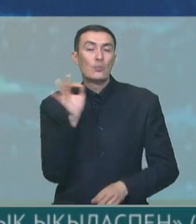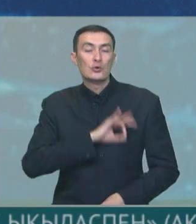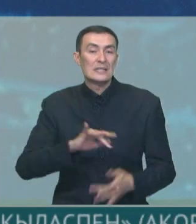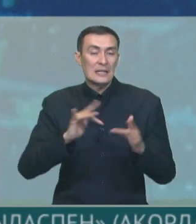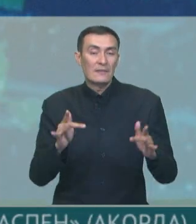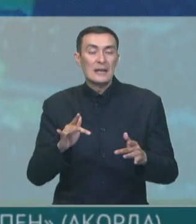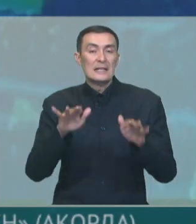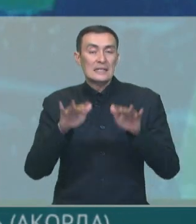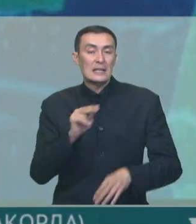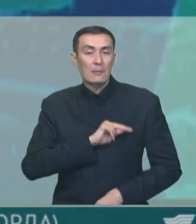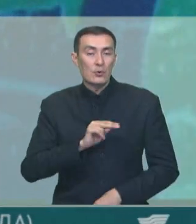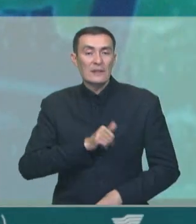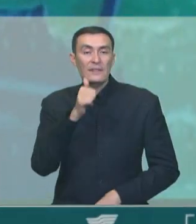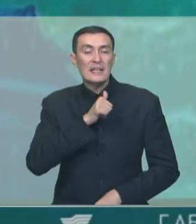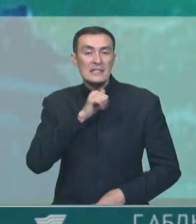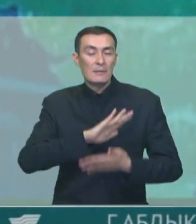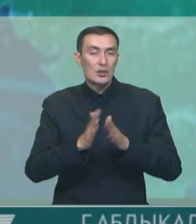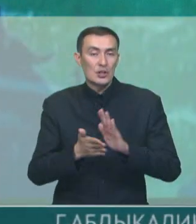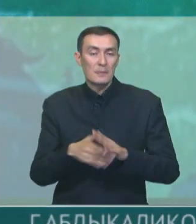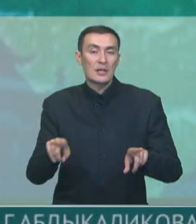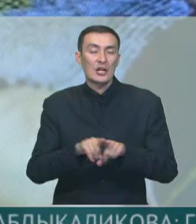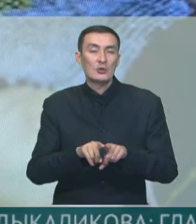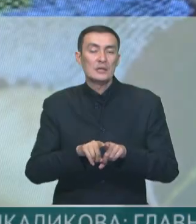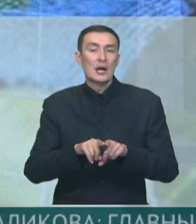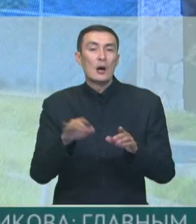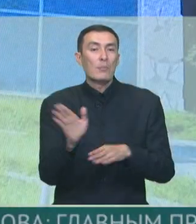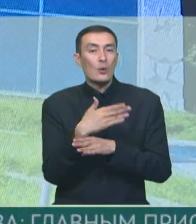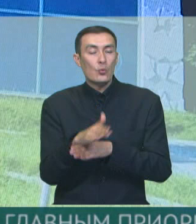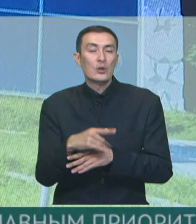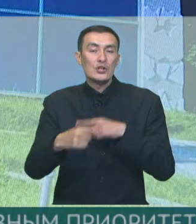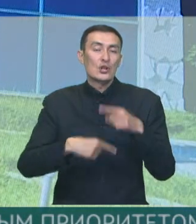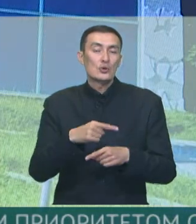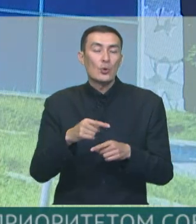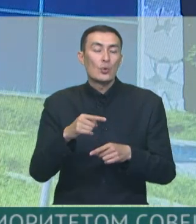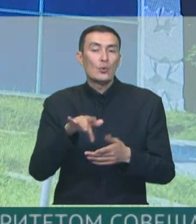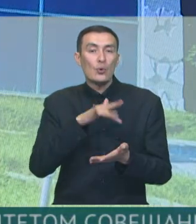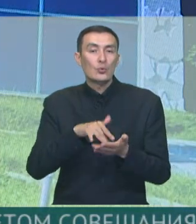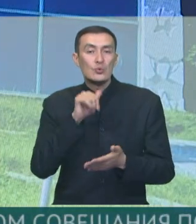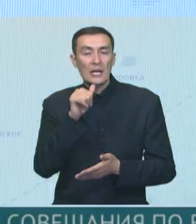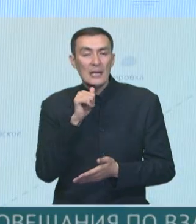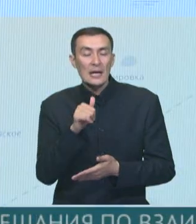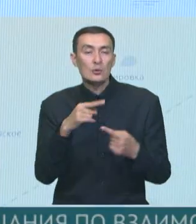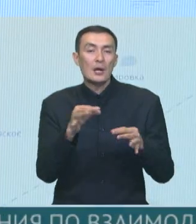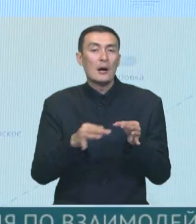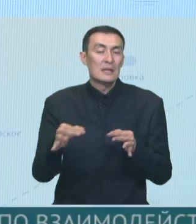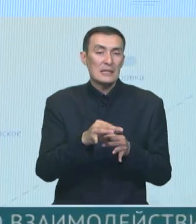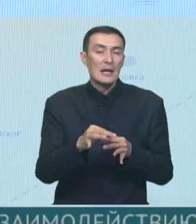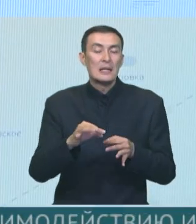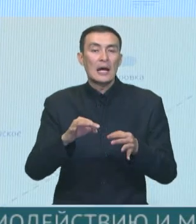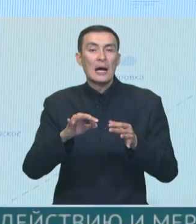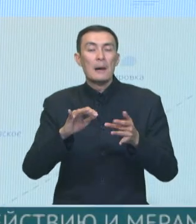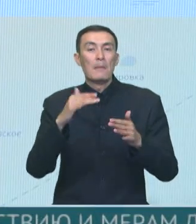интернета. Сайт уже работает в тестовом режиме. Кроме виртуальных прогулок по Кустанаю и другим районам региона, на